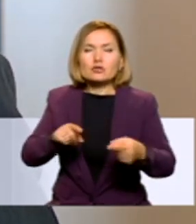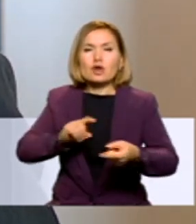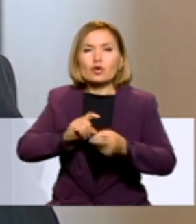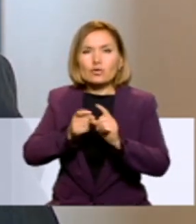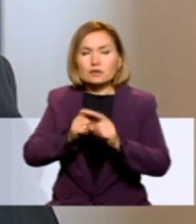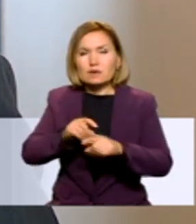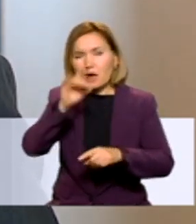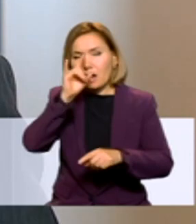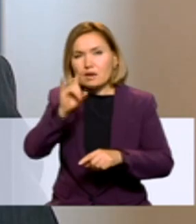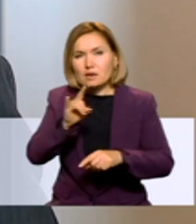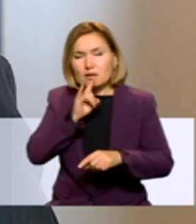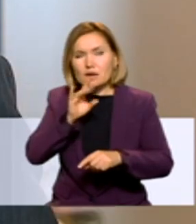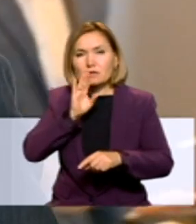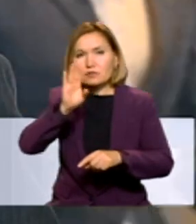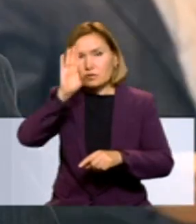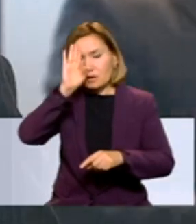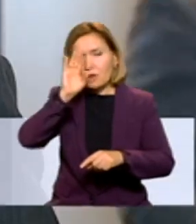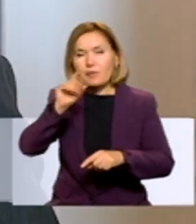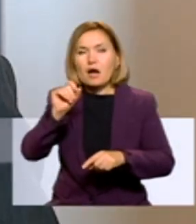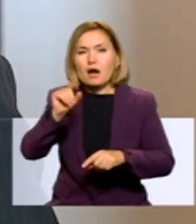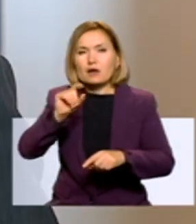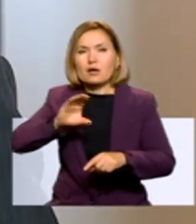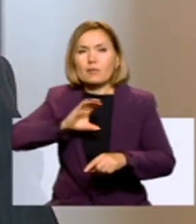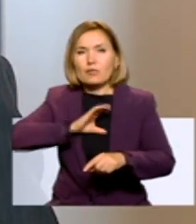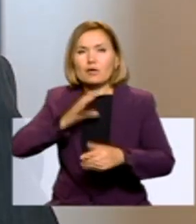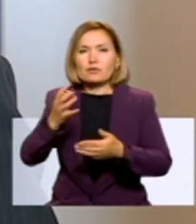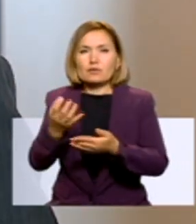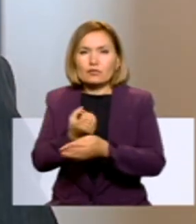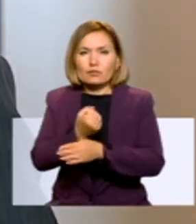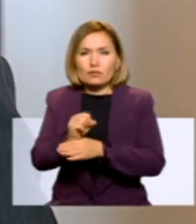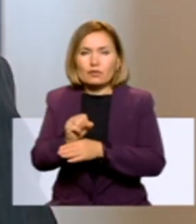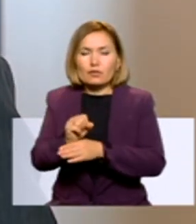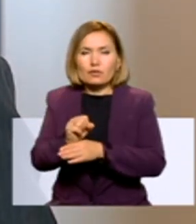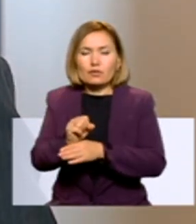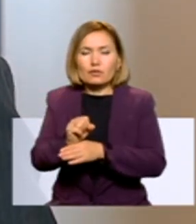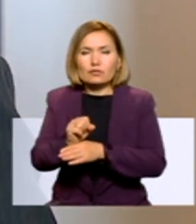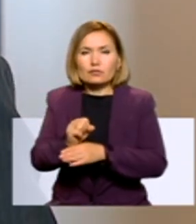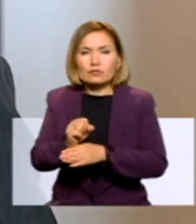түрлерінен енді 3 алтын жоспарлап отырған ең көбі байдарка.